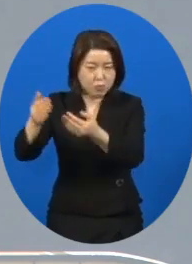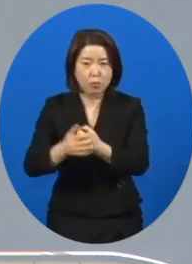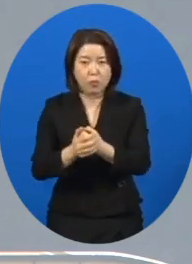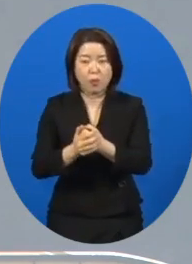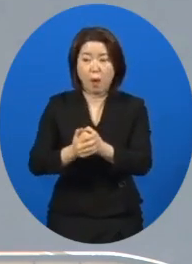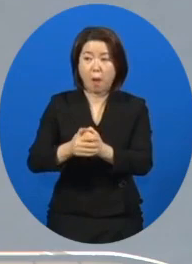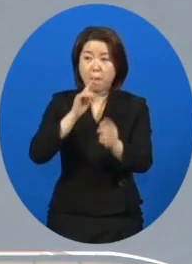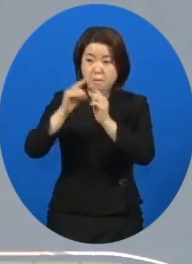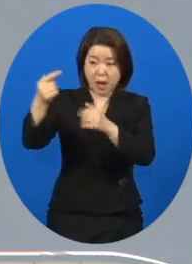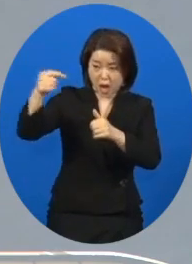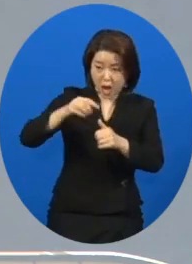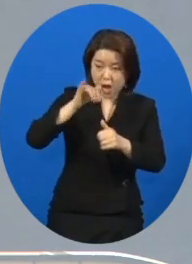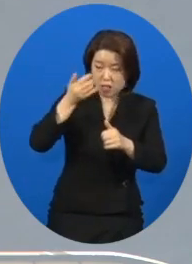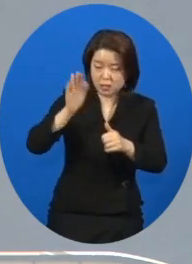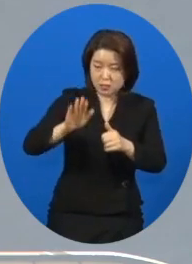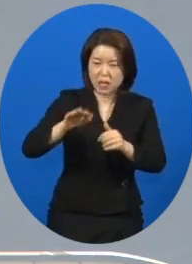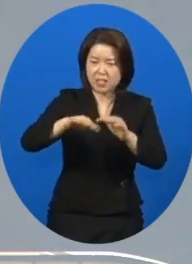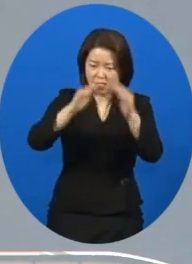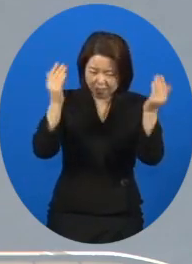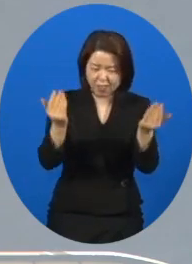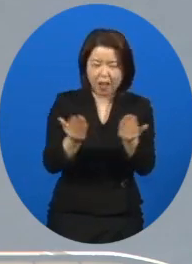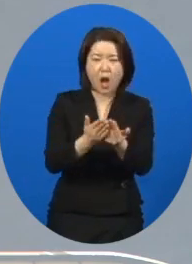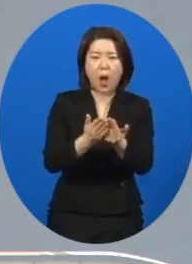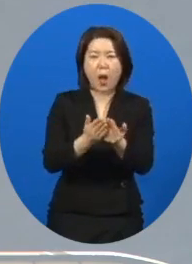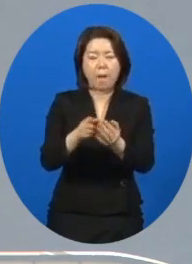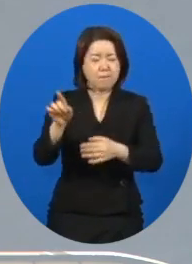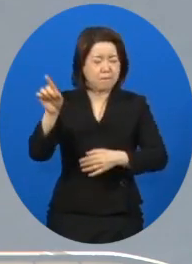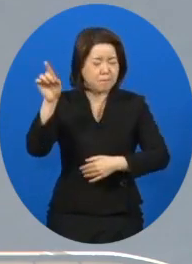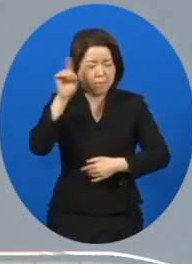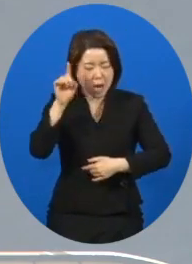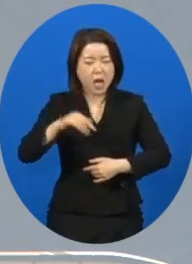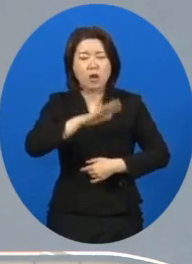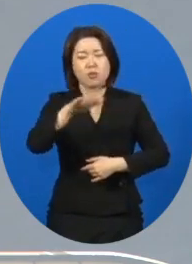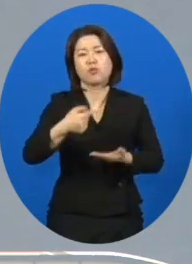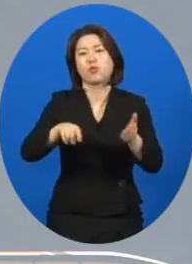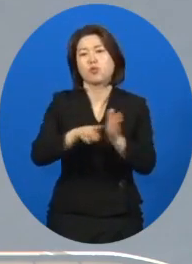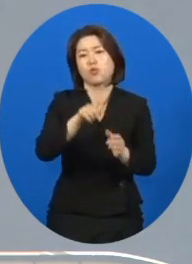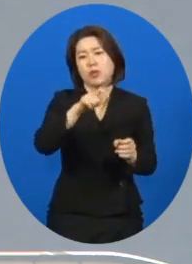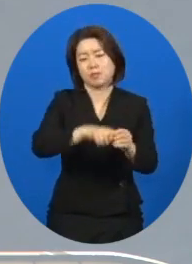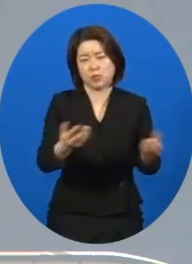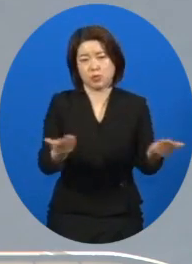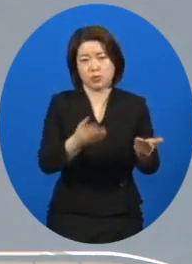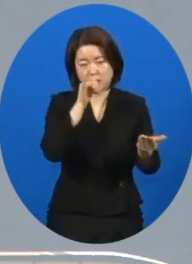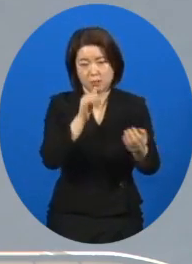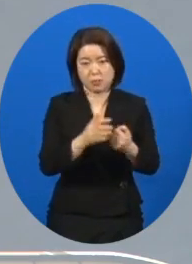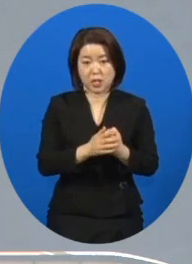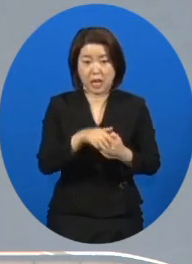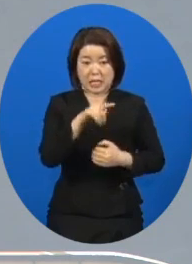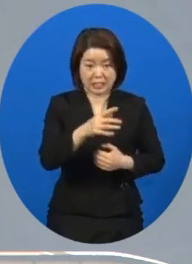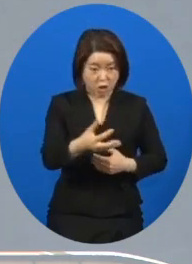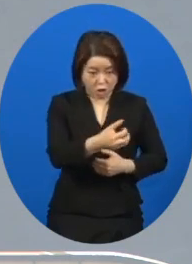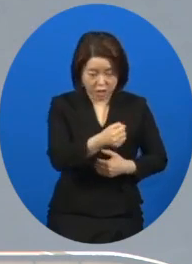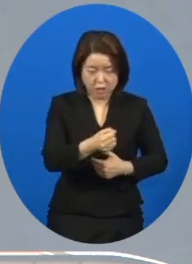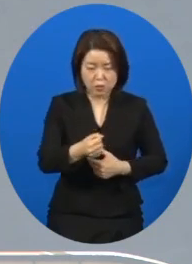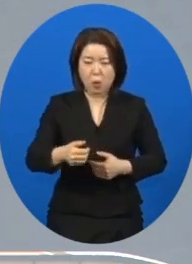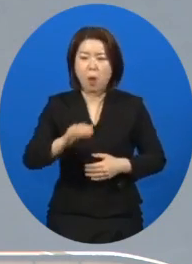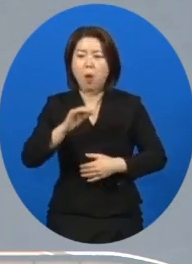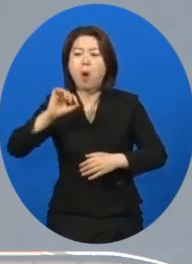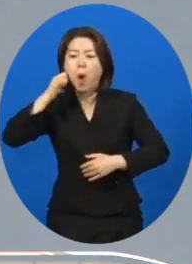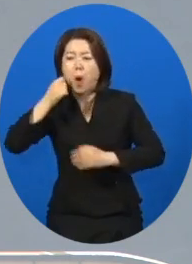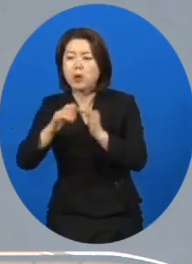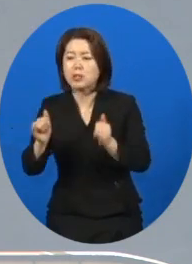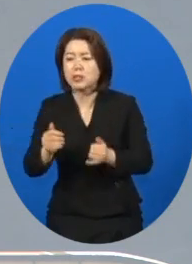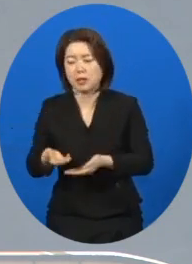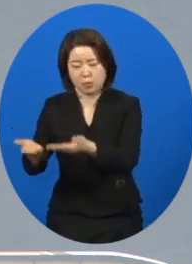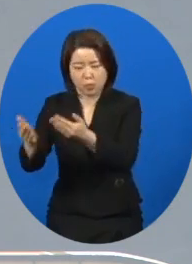그러지만 100% 우리를 위해서 하시는 거예요. 그것을 가지고 어려운 사람을 도우라, 필요한 사람들에게